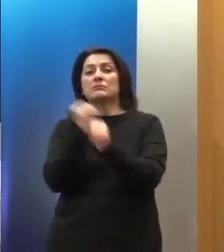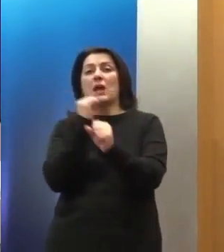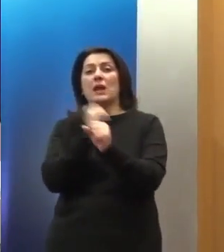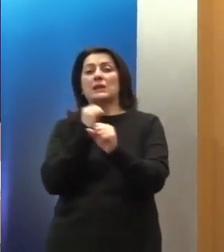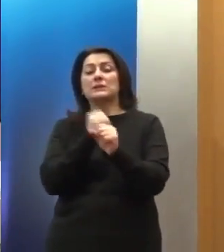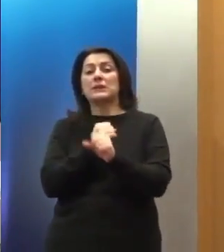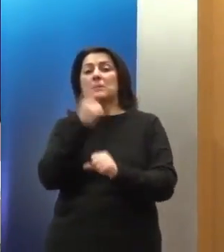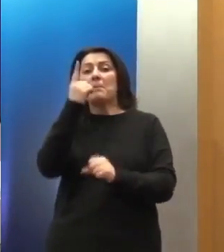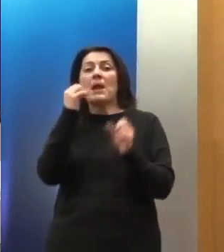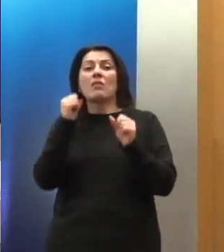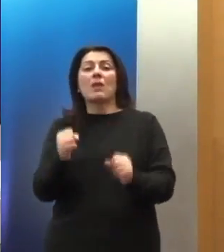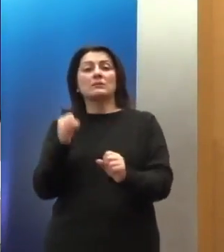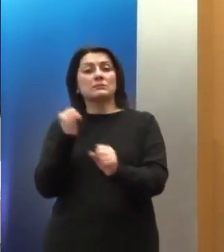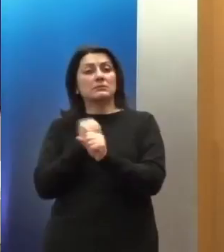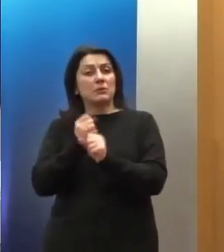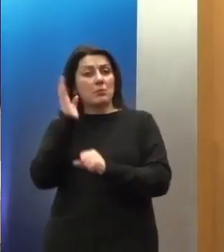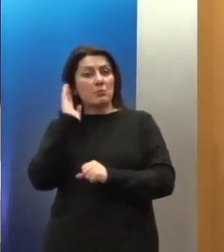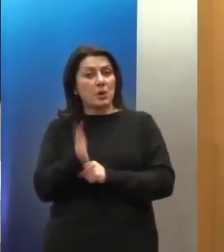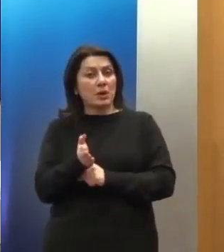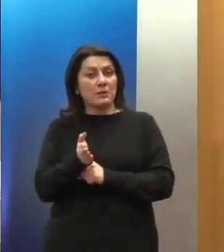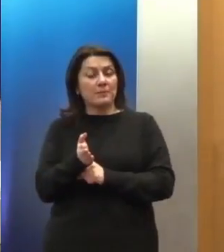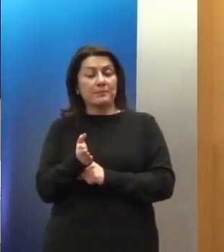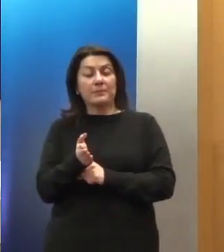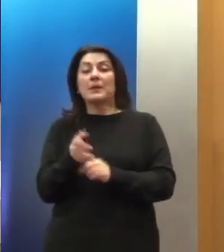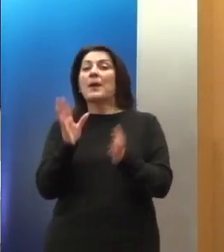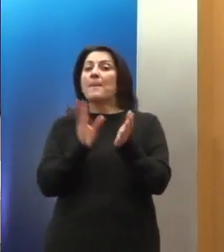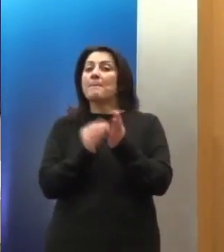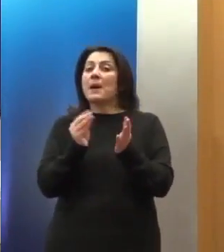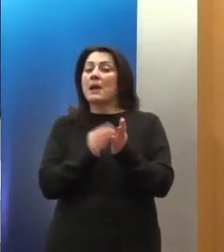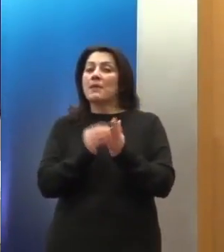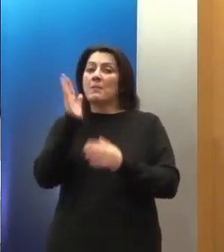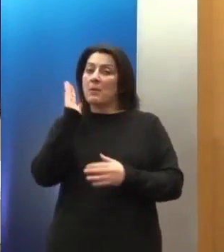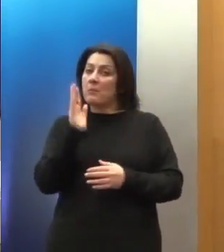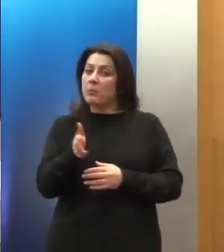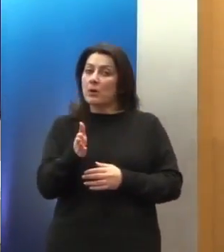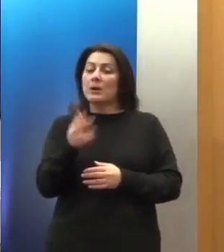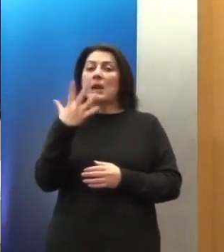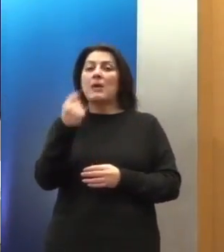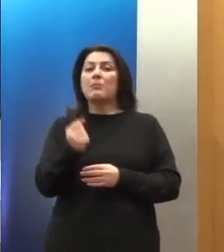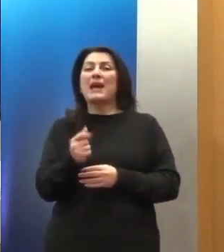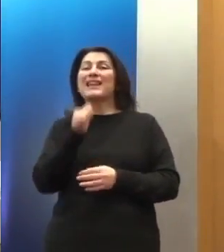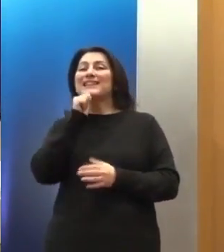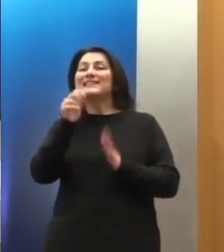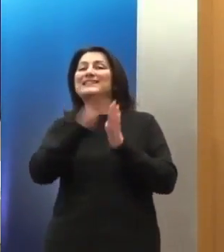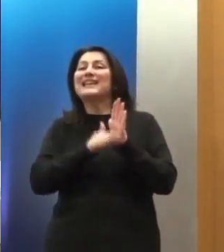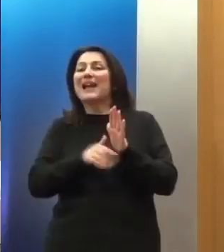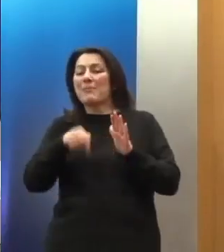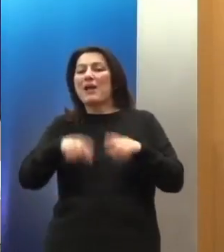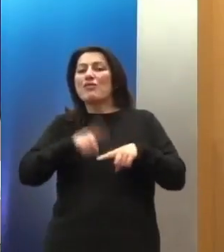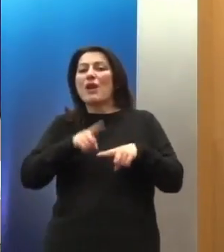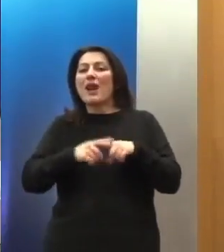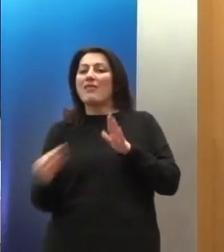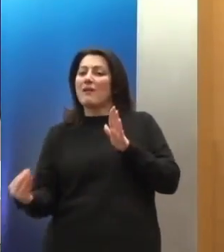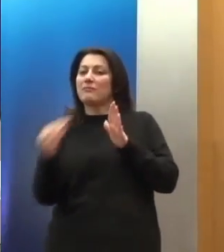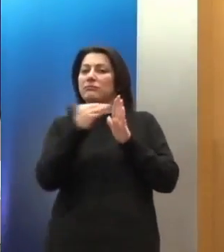θέση εργασίας. Θα μπορούσε, για παράδειγμα, να υπάρχει μέσα στο Σύνταγμά μας αυτή η